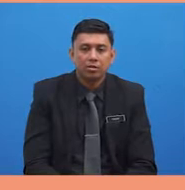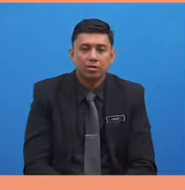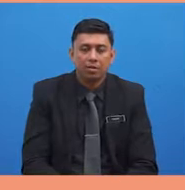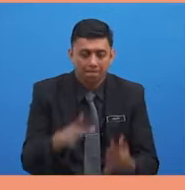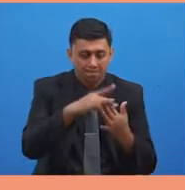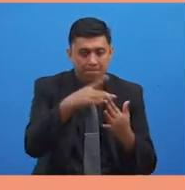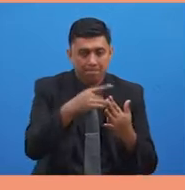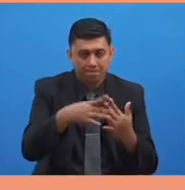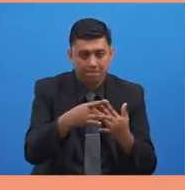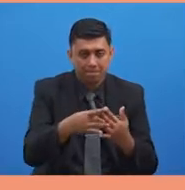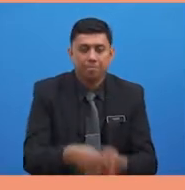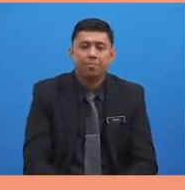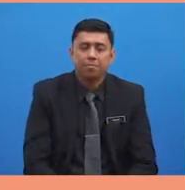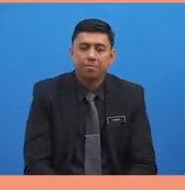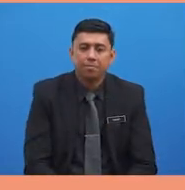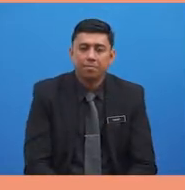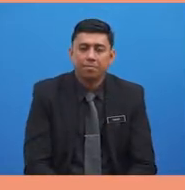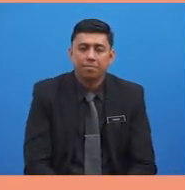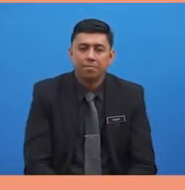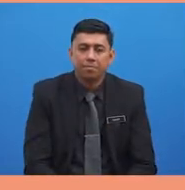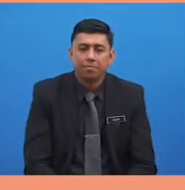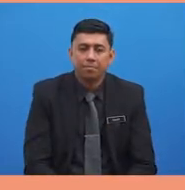kawalan pilihan if-else-if.